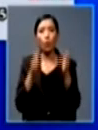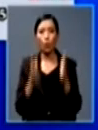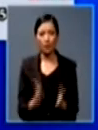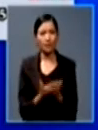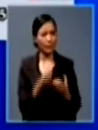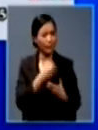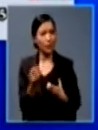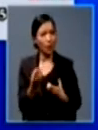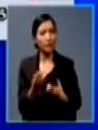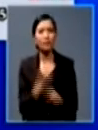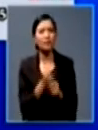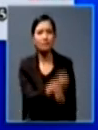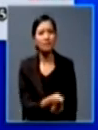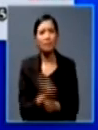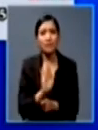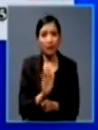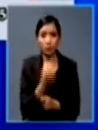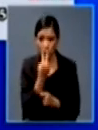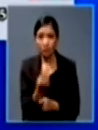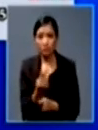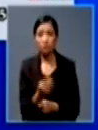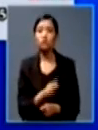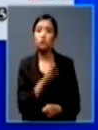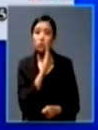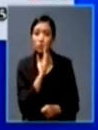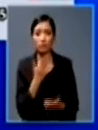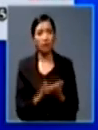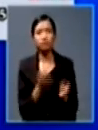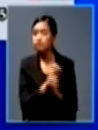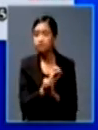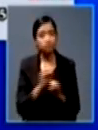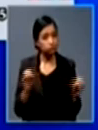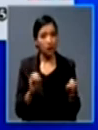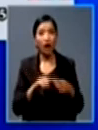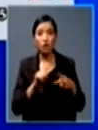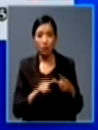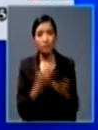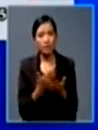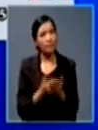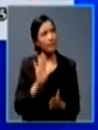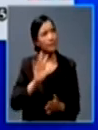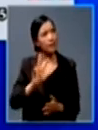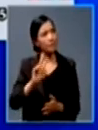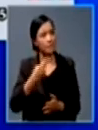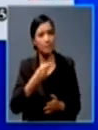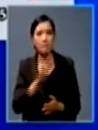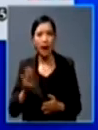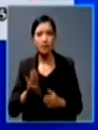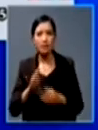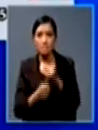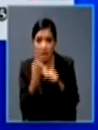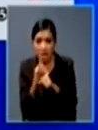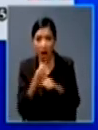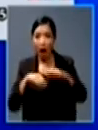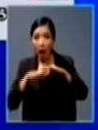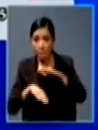กษตรกรนะครับฟังให้ดีนะฮะถ้ามีรายได้เลยจนกระทั่งมีรายได้ไม่เกิน 30,000 บาทต่อปีนะครับก็จ